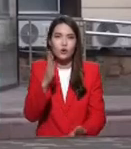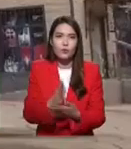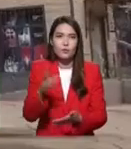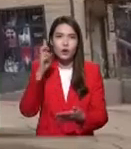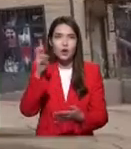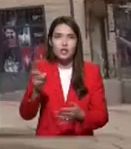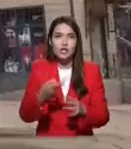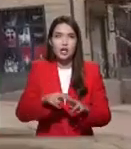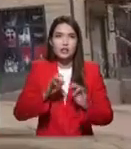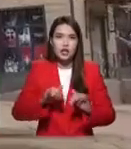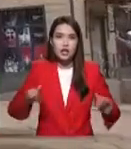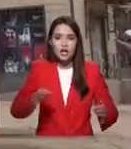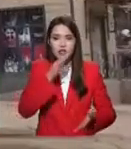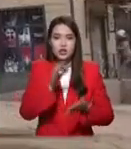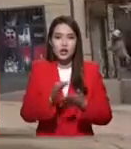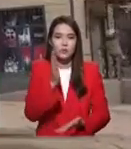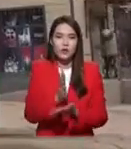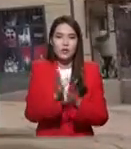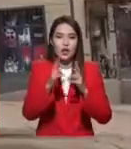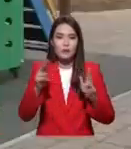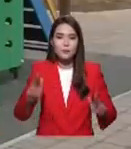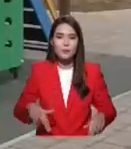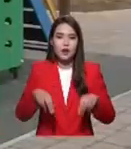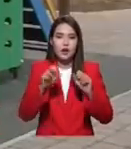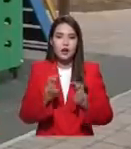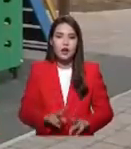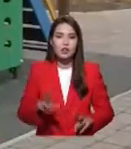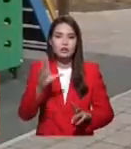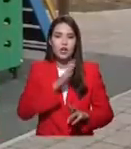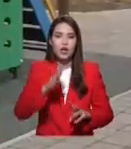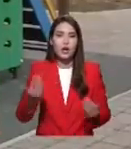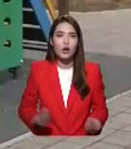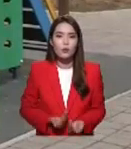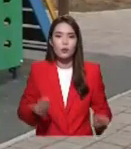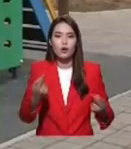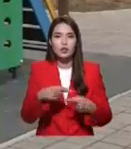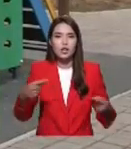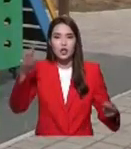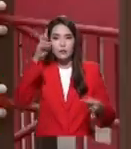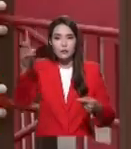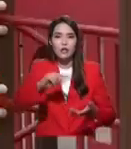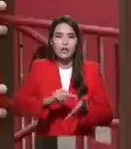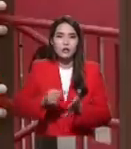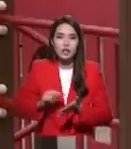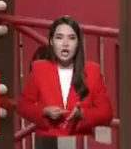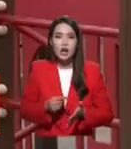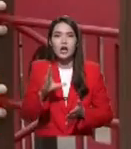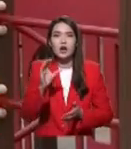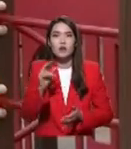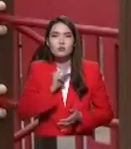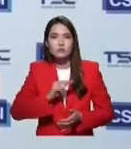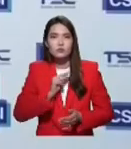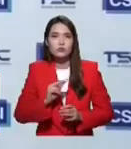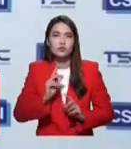сенімін арттырады, дейді жауаптылар. Платформаны отандық мамандар әзірлеп жатыр. Онда өңірдің 400-ге жуық мемлекеттік мекемелері мен ведомстволарының жұмысы